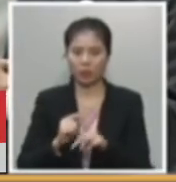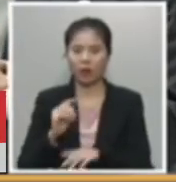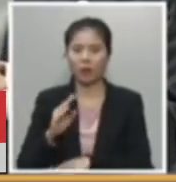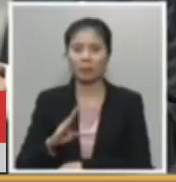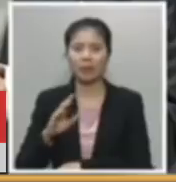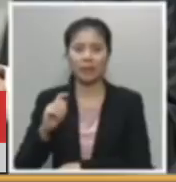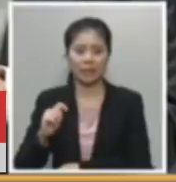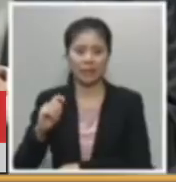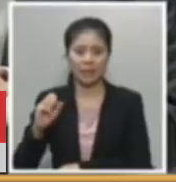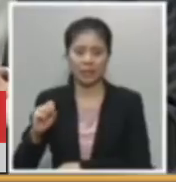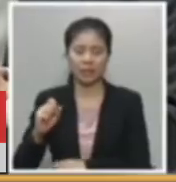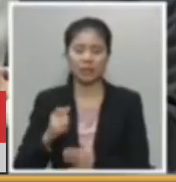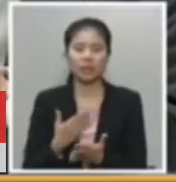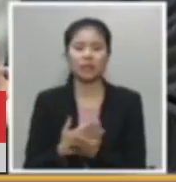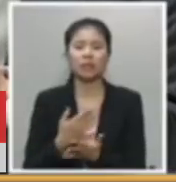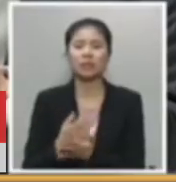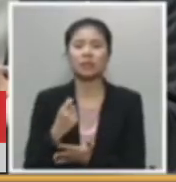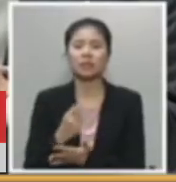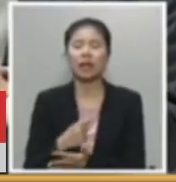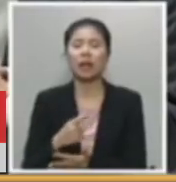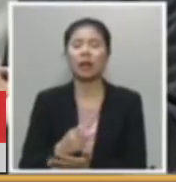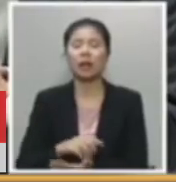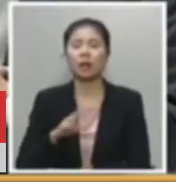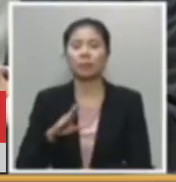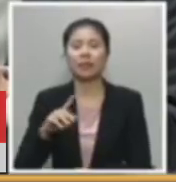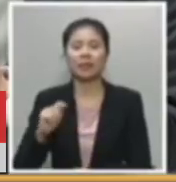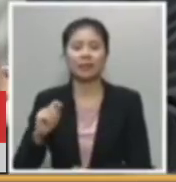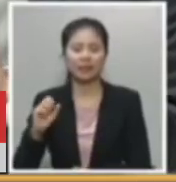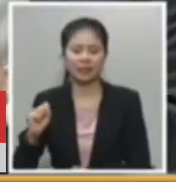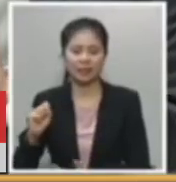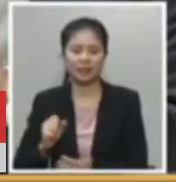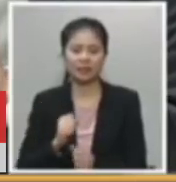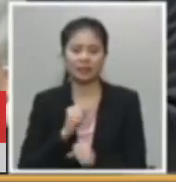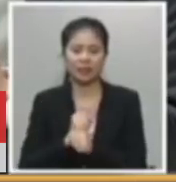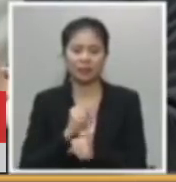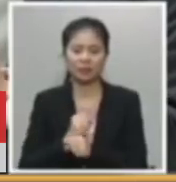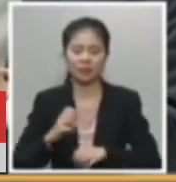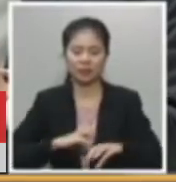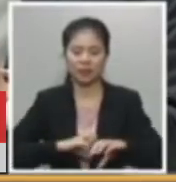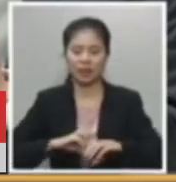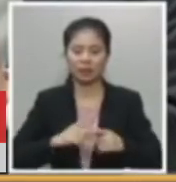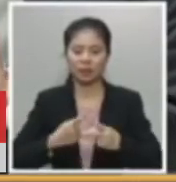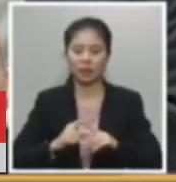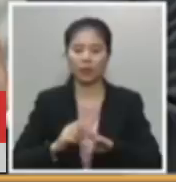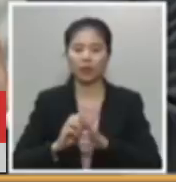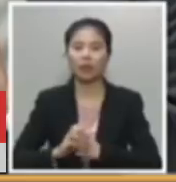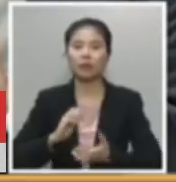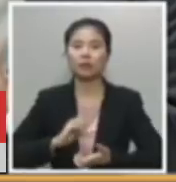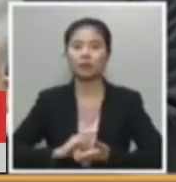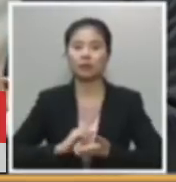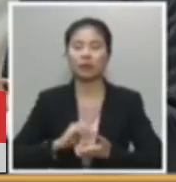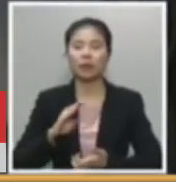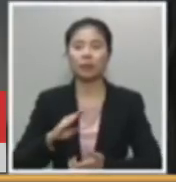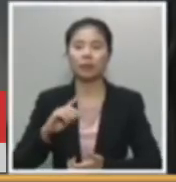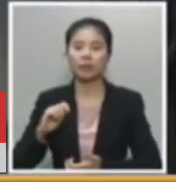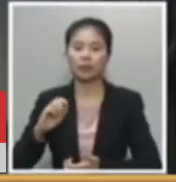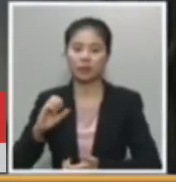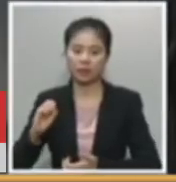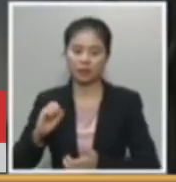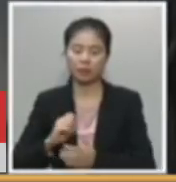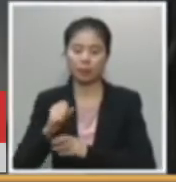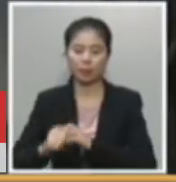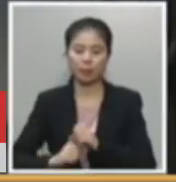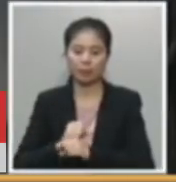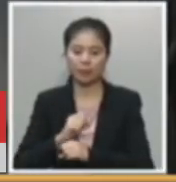าเดินรถเรียบร้อยแล้วครับไม่จำเป็นนะครับที่จะต้องไปสัญญา BTS เนี่ยจะเหลืออีก10ปีไม่จำเป็น